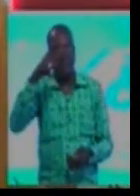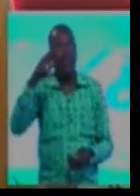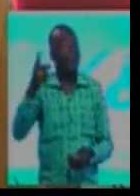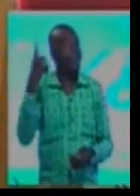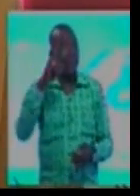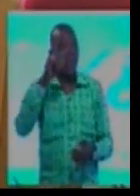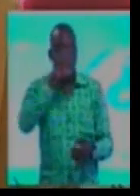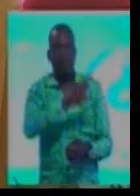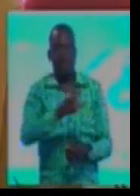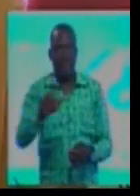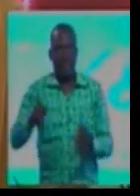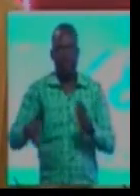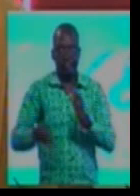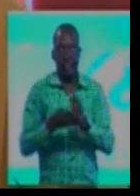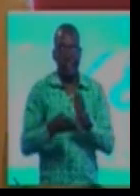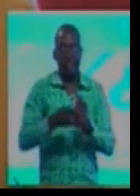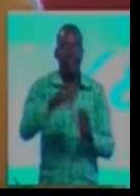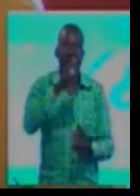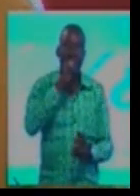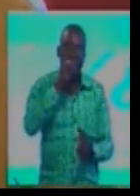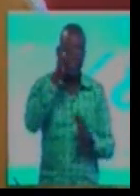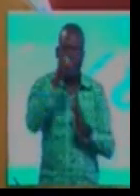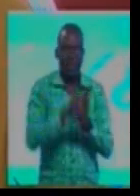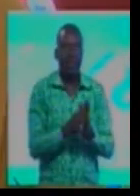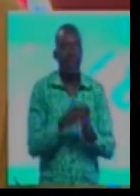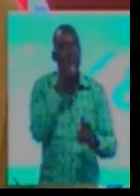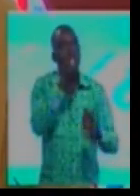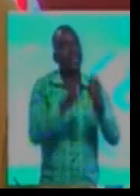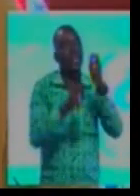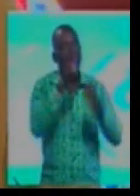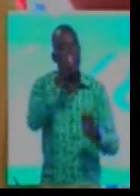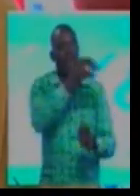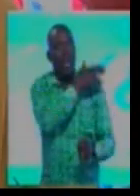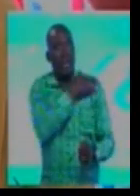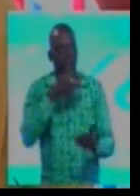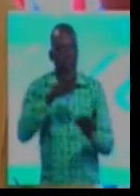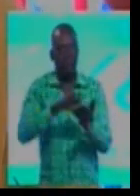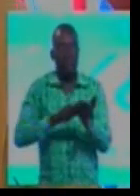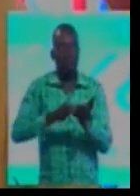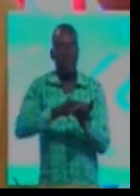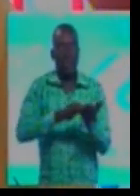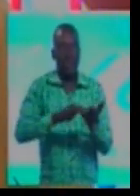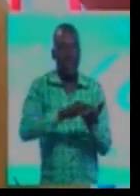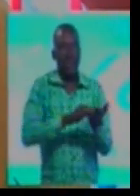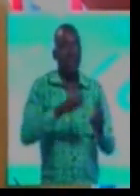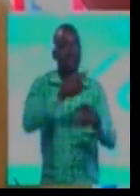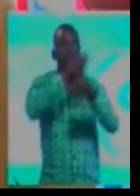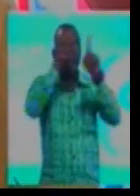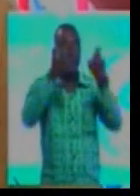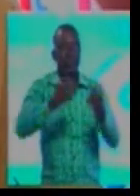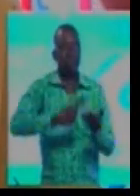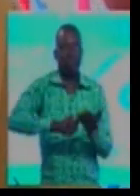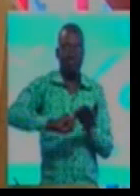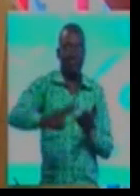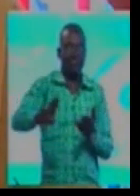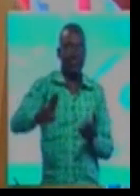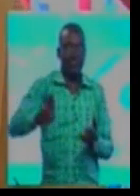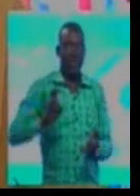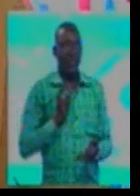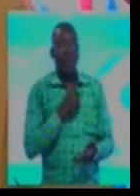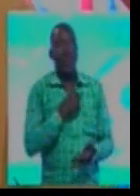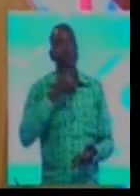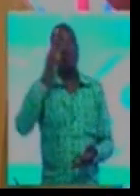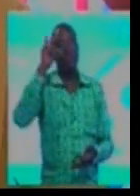qu'on devait consacrer à l'alimentation de ses enfants, le lait et aussi le savon pour ce qui est de la question de l'hygiène. Donc nous pensons